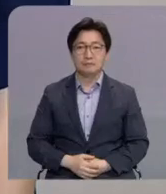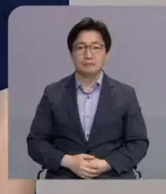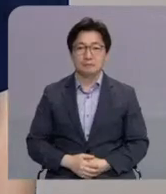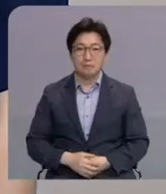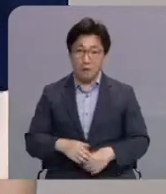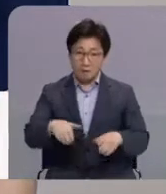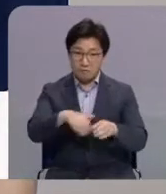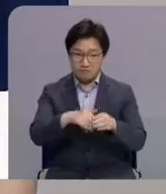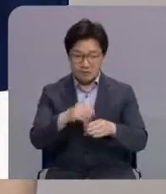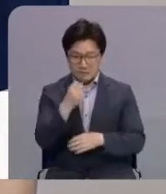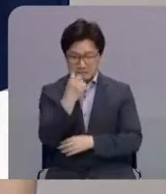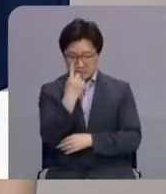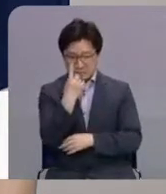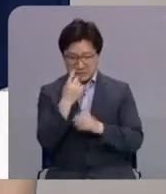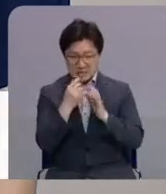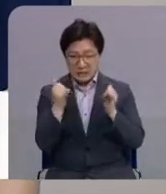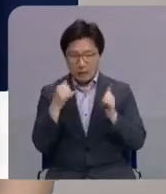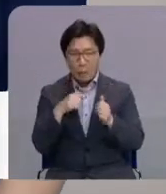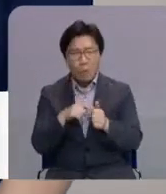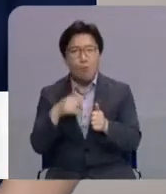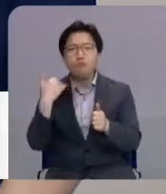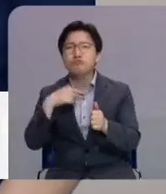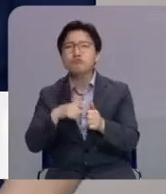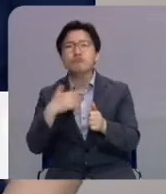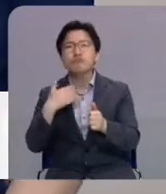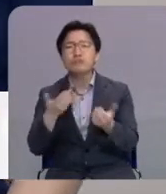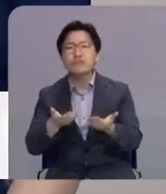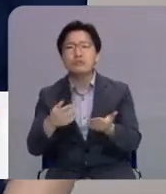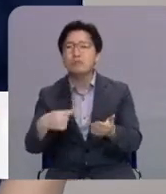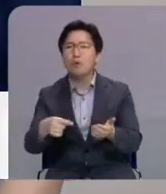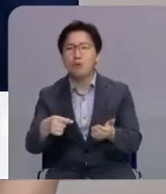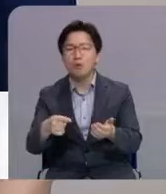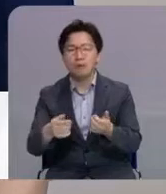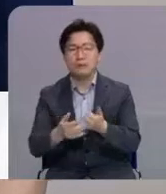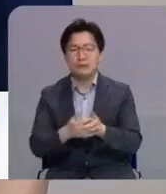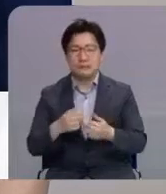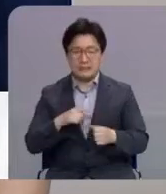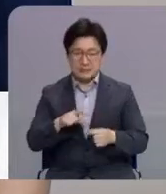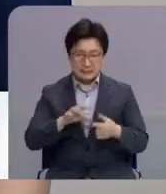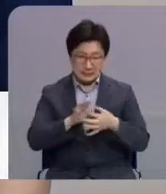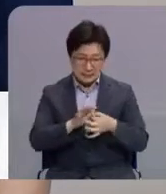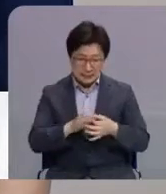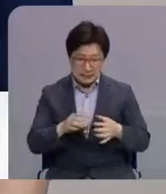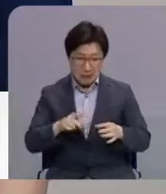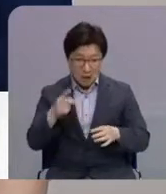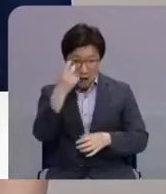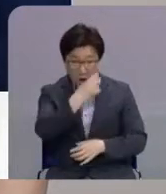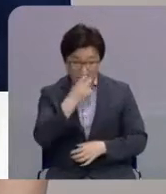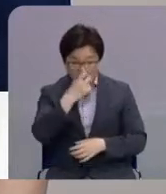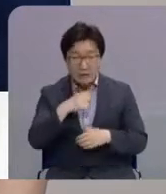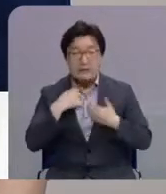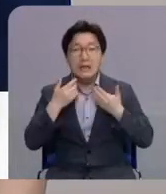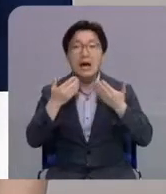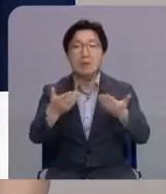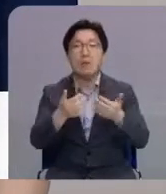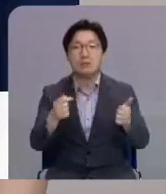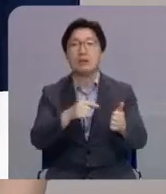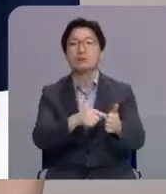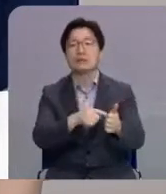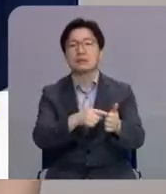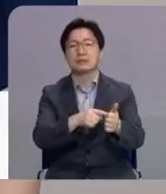문화재 지킴이가 어떤 일을 하는지 아십니까? 일상 속 문화재에 관심을 가지고 보호하는